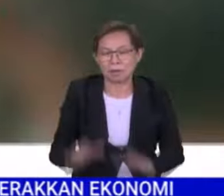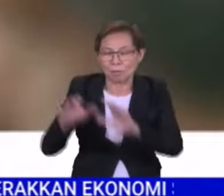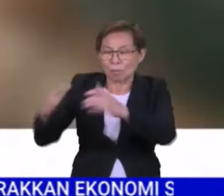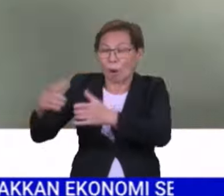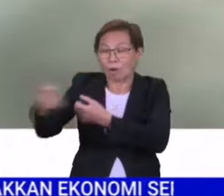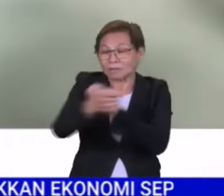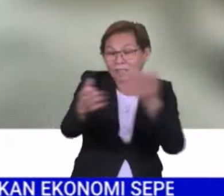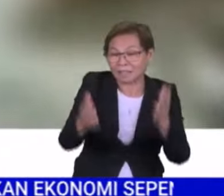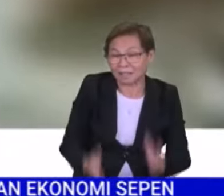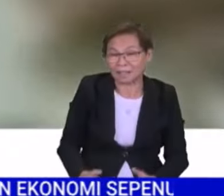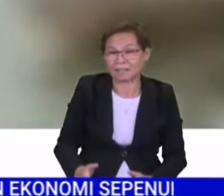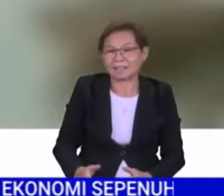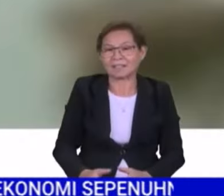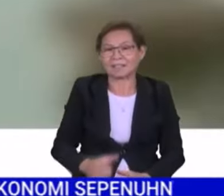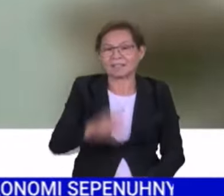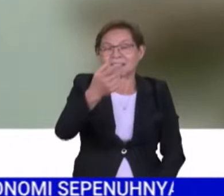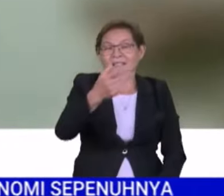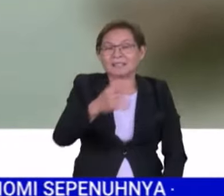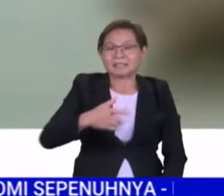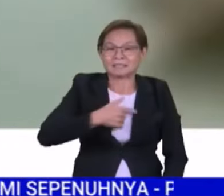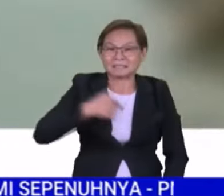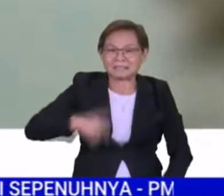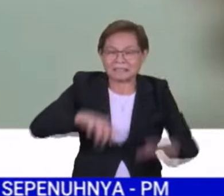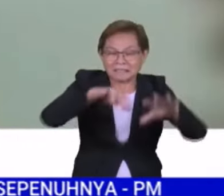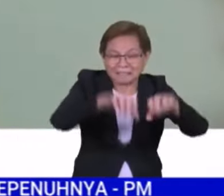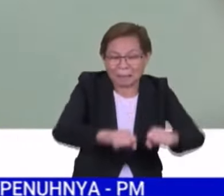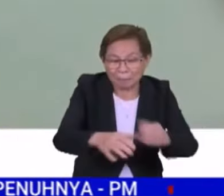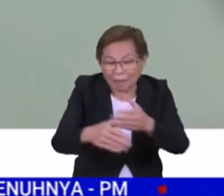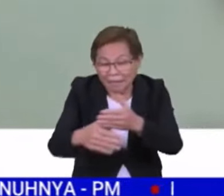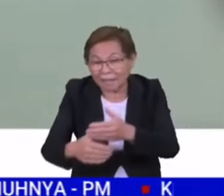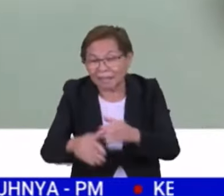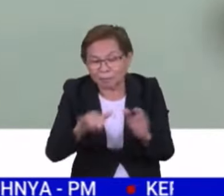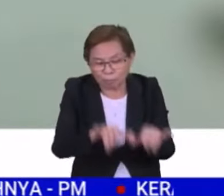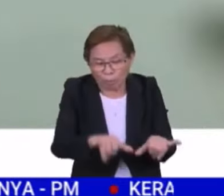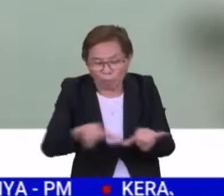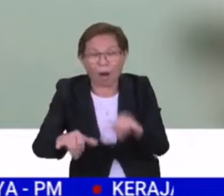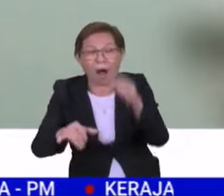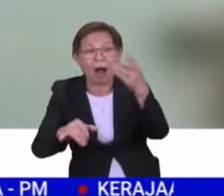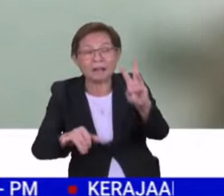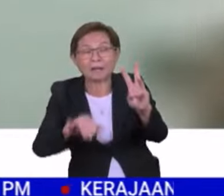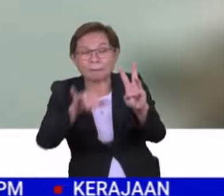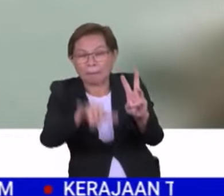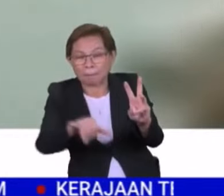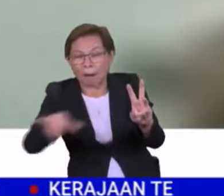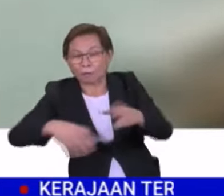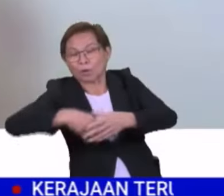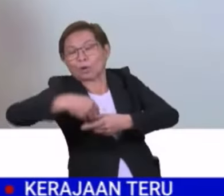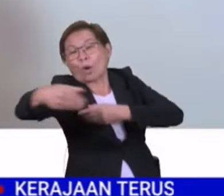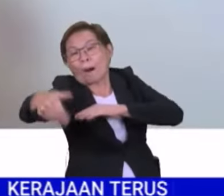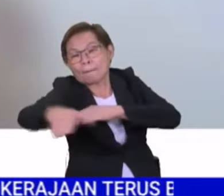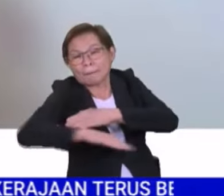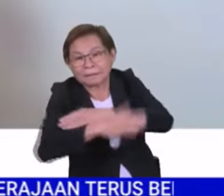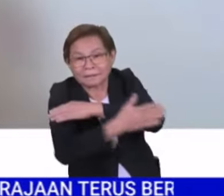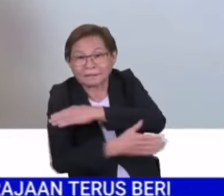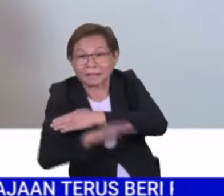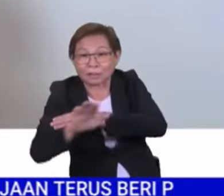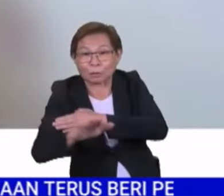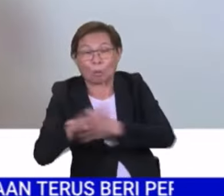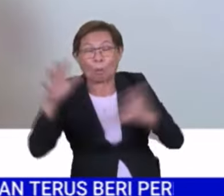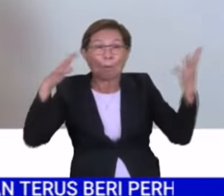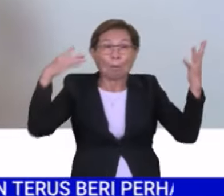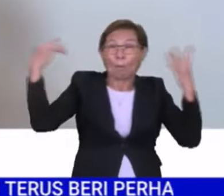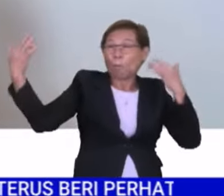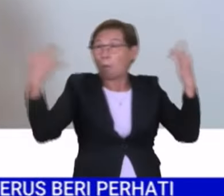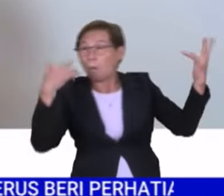Sekumpulan nelayan di Chile berjaya menangkap seekor ikan dengan ukuran 16 kaki panjang di luar pesisir pantai negara itu. Kecoh